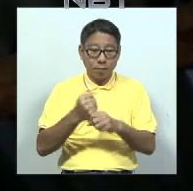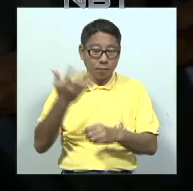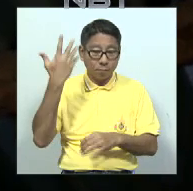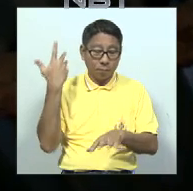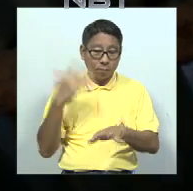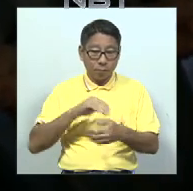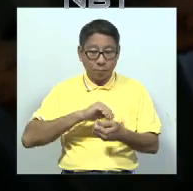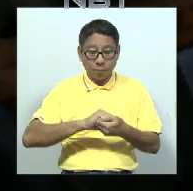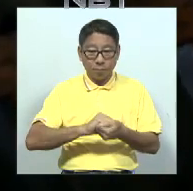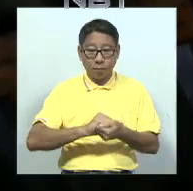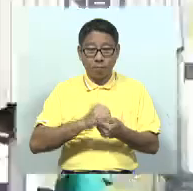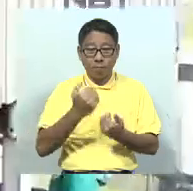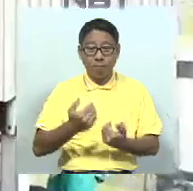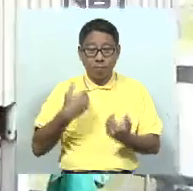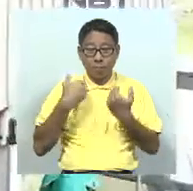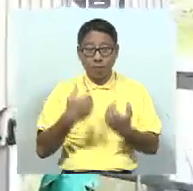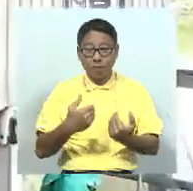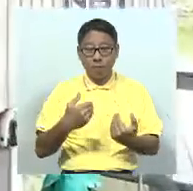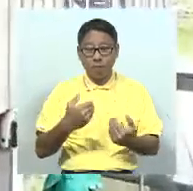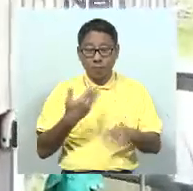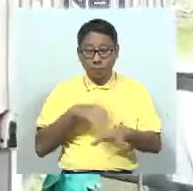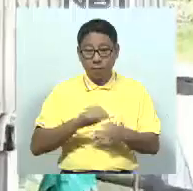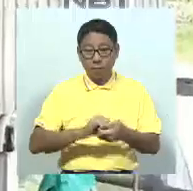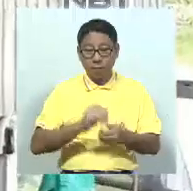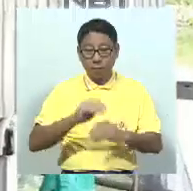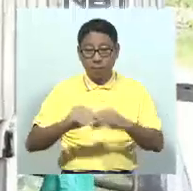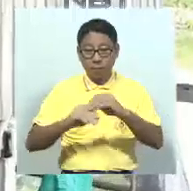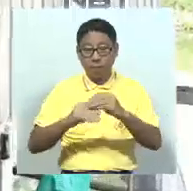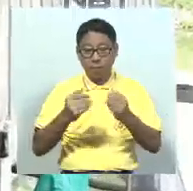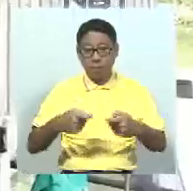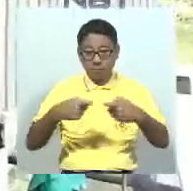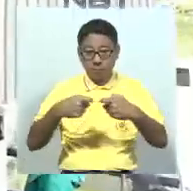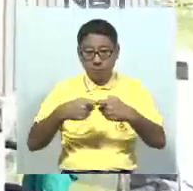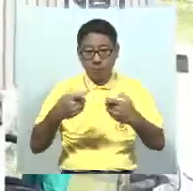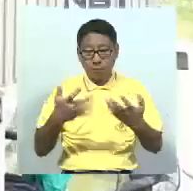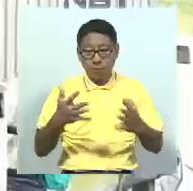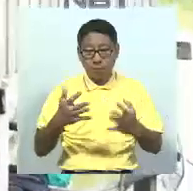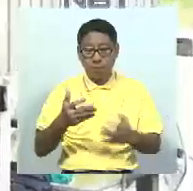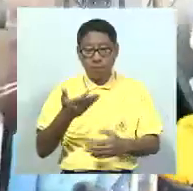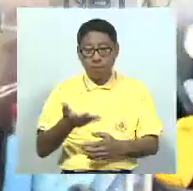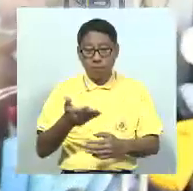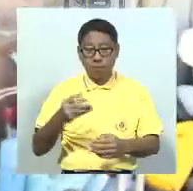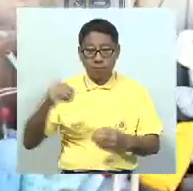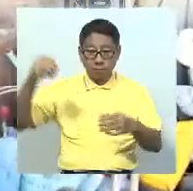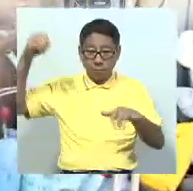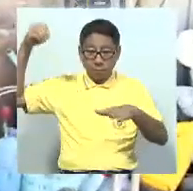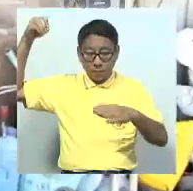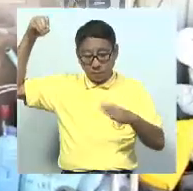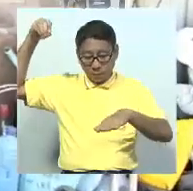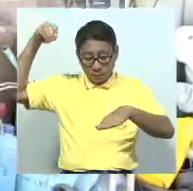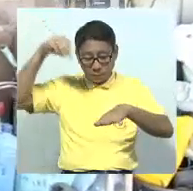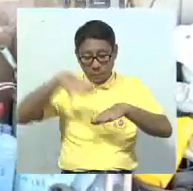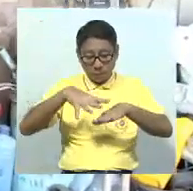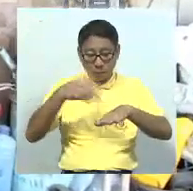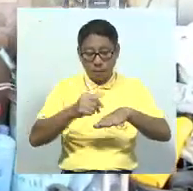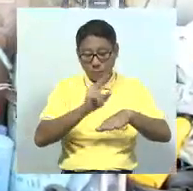ได้ประสานไปยังหน่วยงานท้องที่เพื่อขอเข้าร่วมโครงการผู้ไร้ไฟฟ้าแล้วก็ได้แผงโซลาเซลล์มาใช้แรก